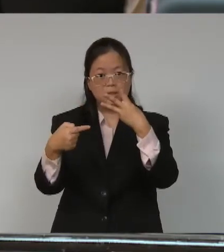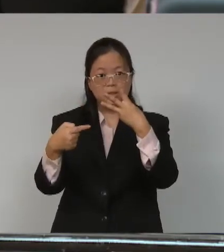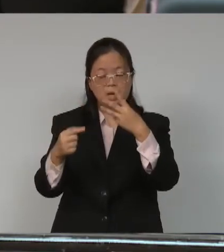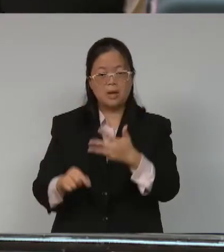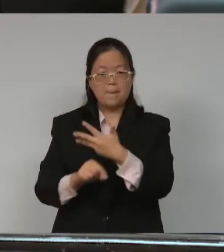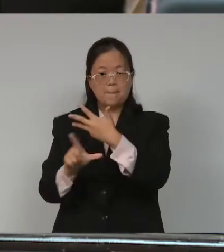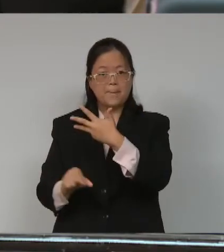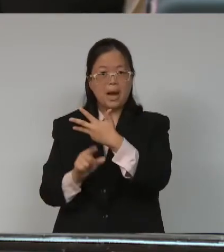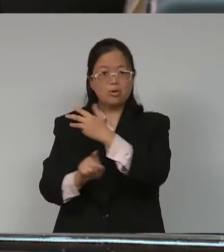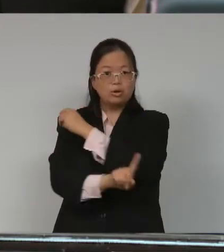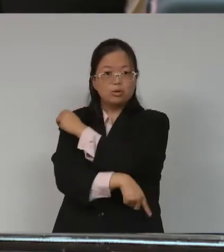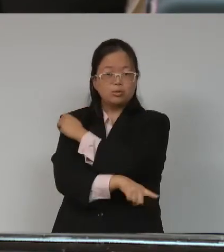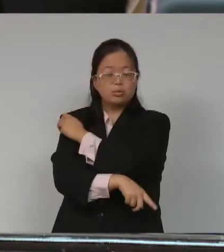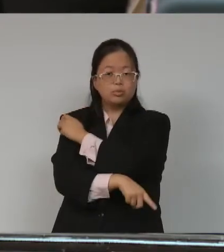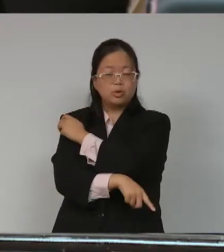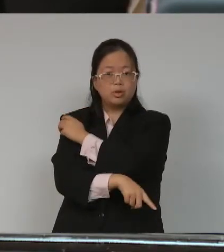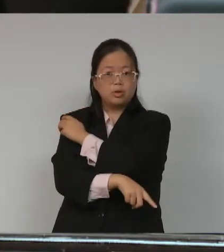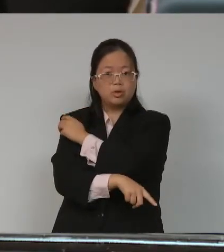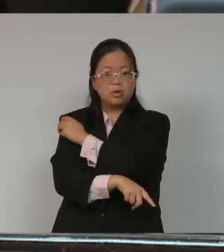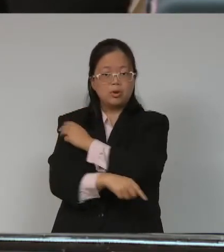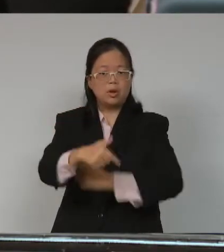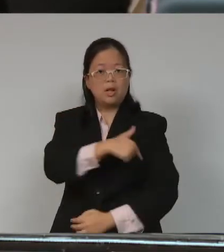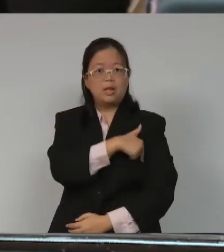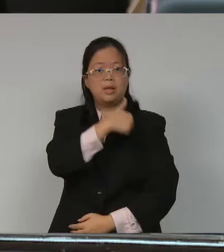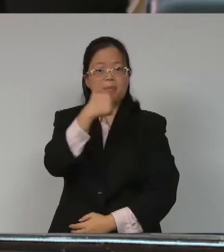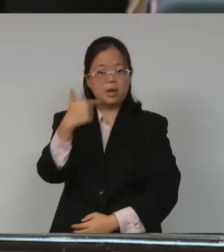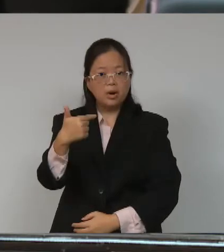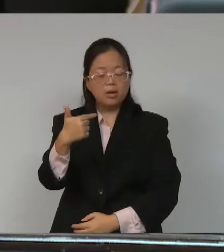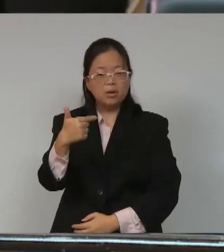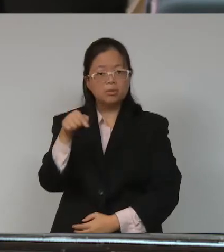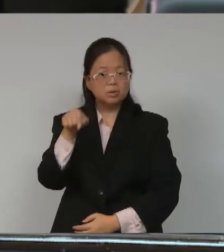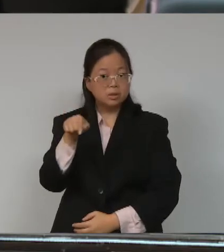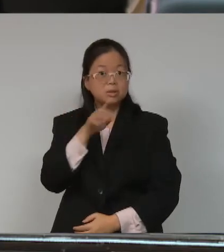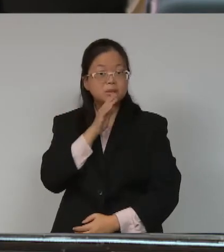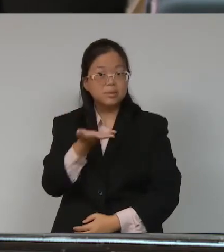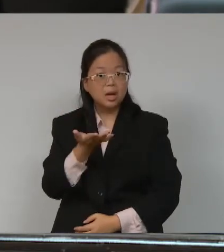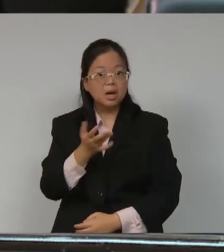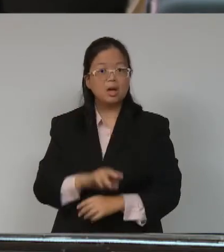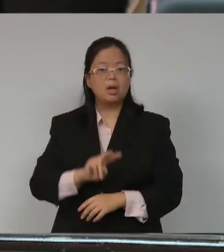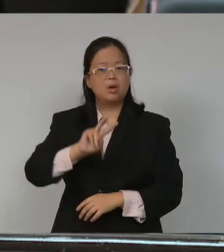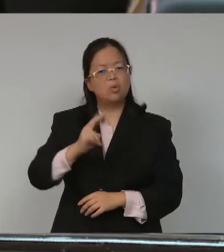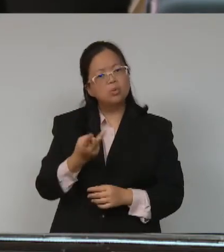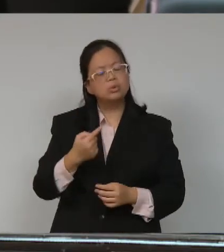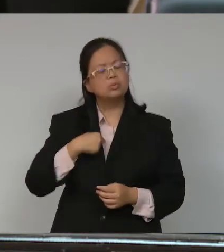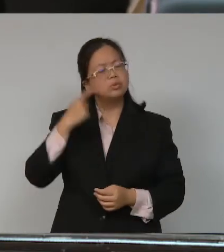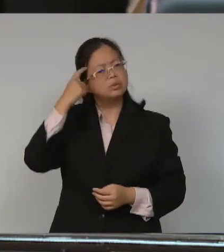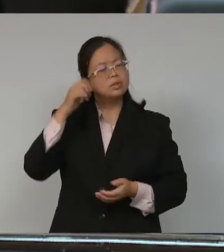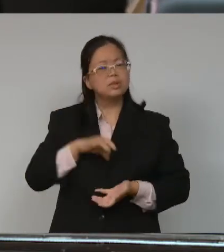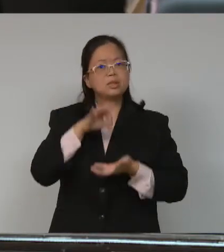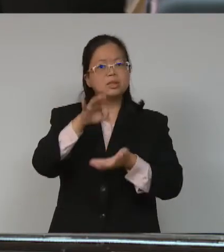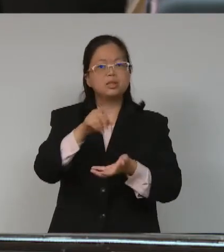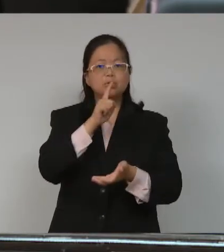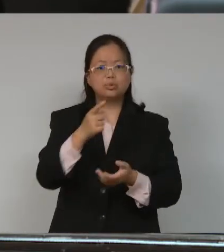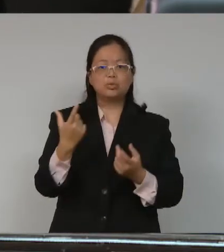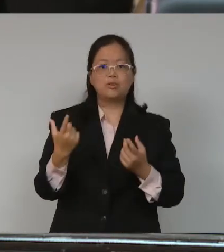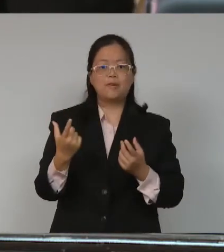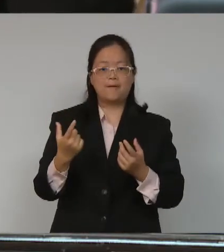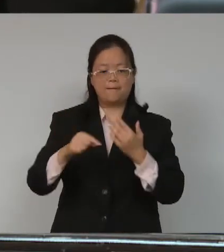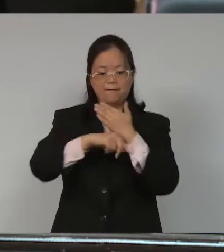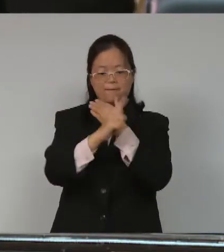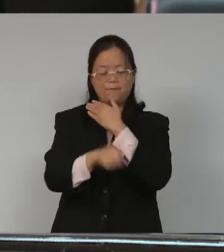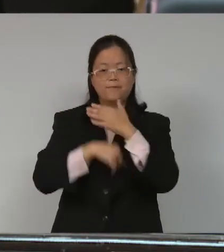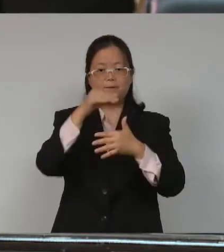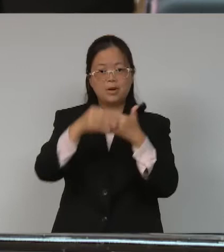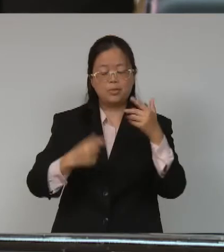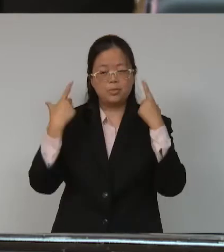最后一个所谓的星期6呢，还是说不是的，我只是呢提出一个法律原则的创制呢，